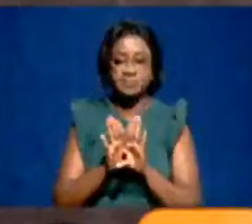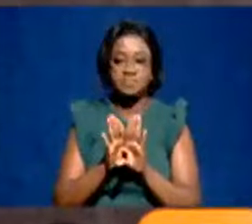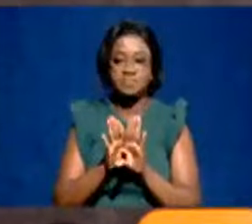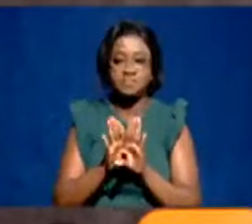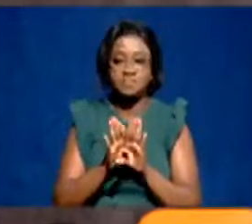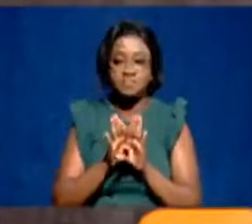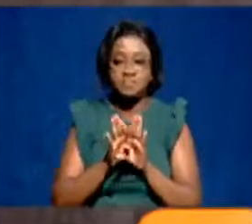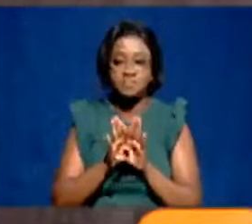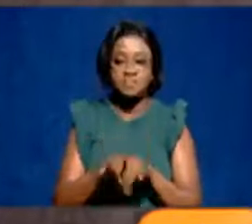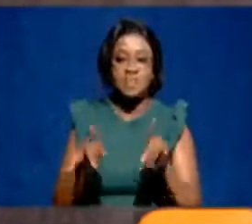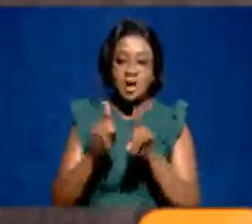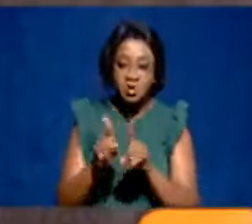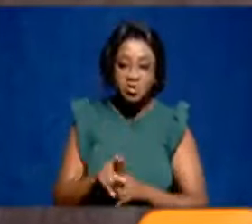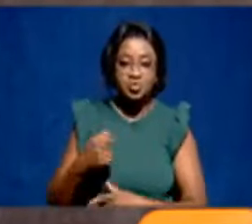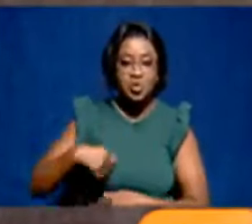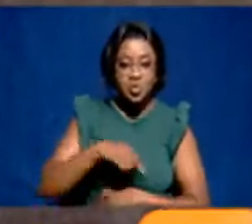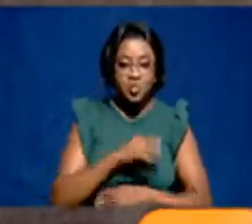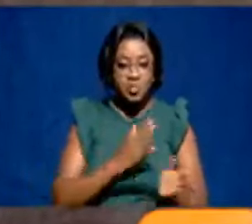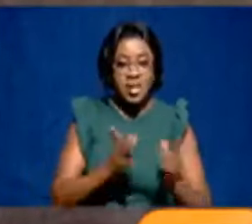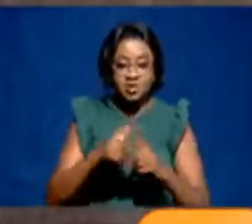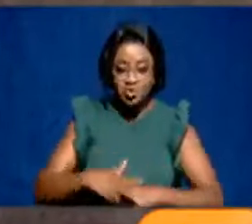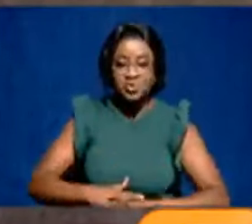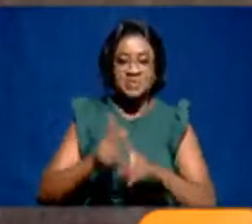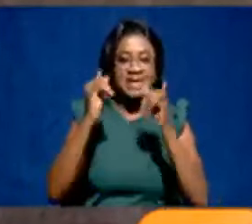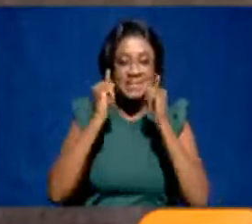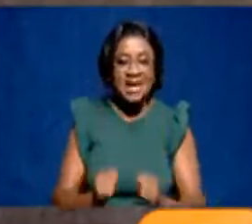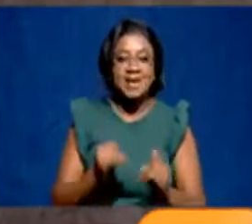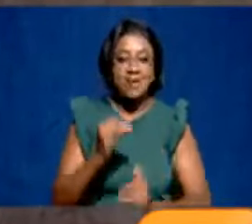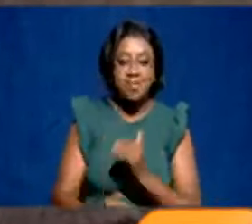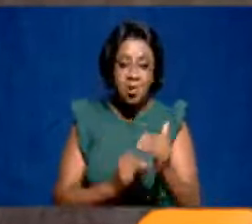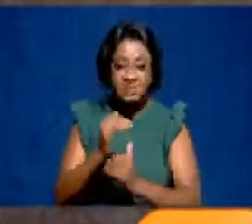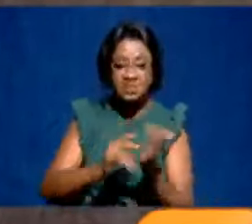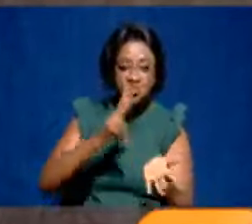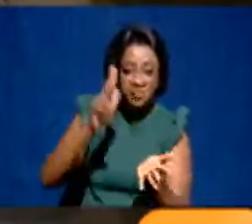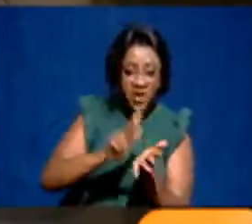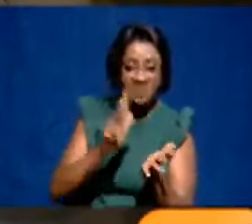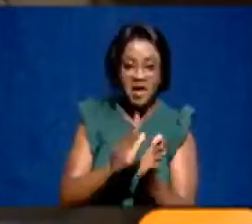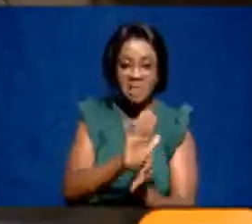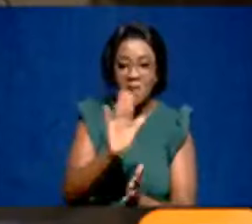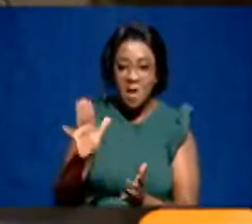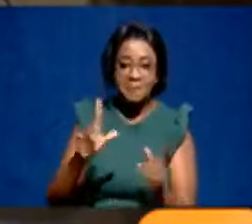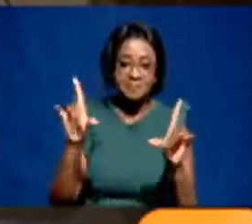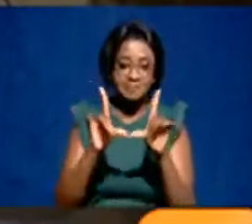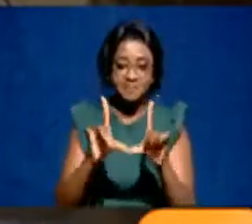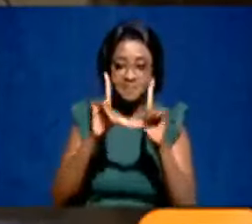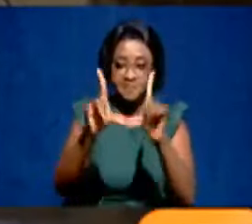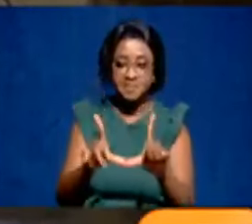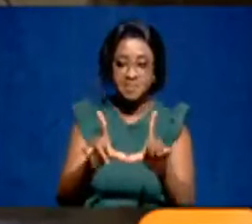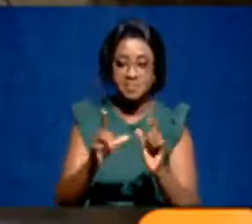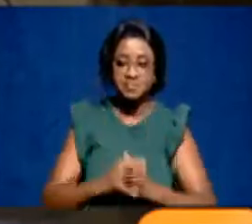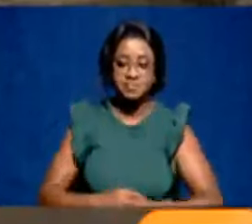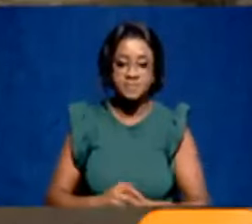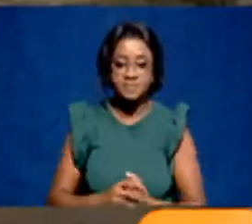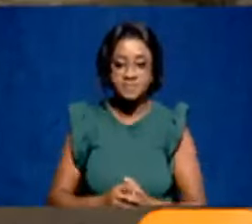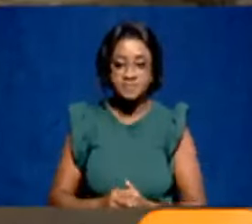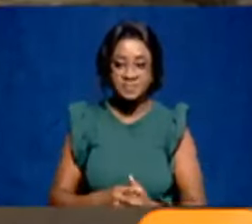Closed. And a new process ya kuverify na licensing ianze. Wakazi waliotofautiana na